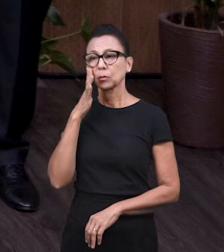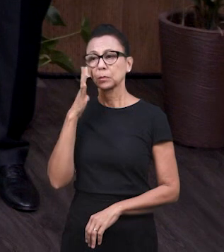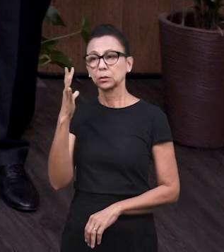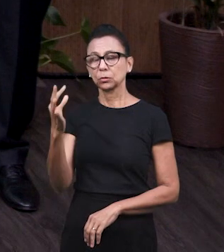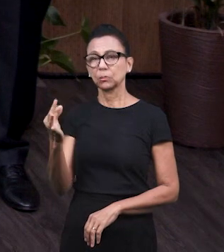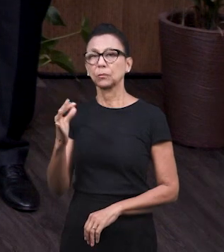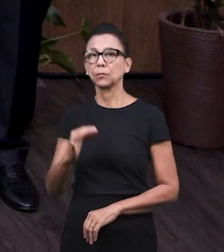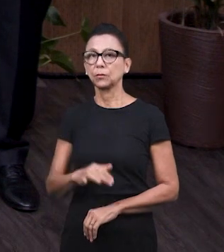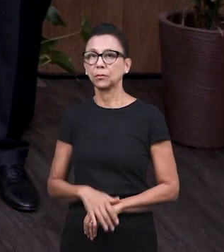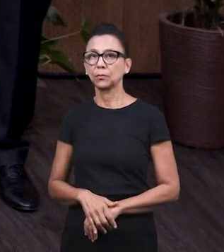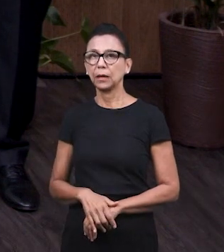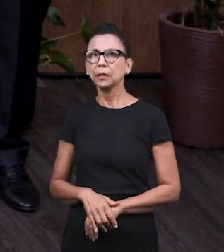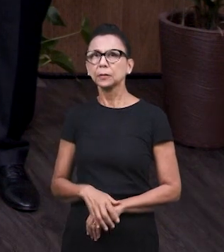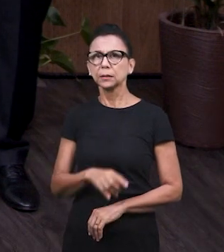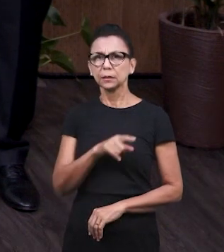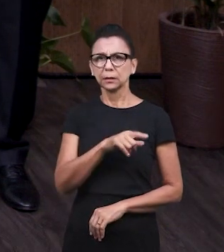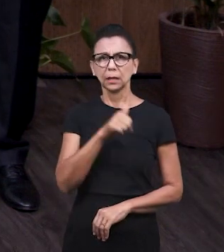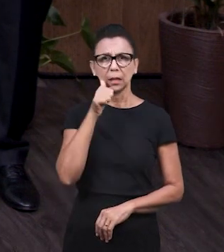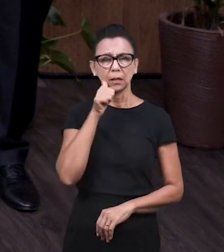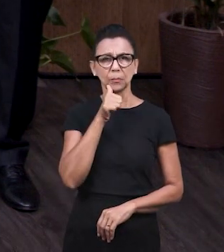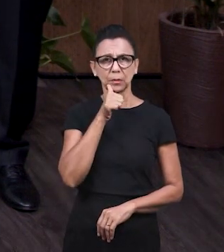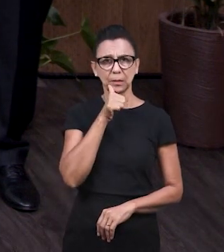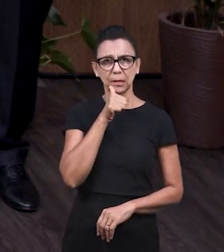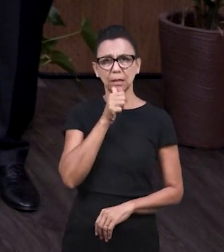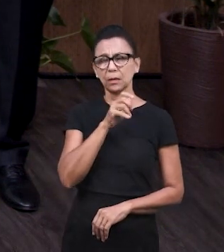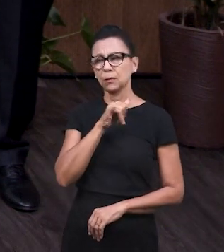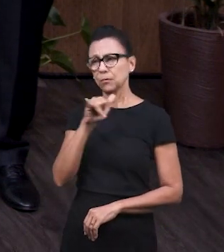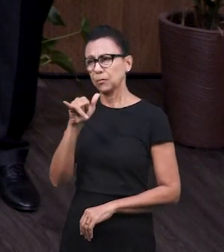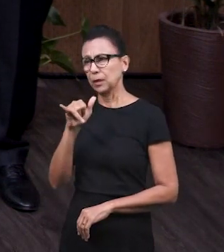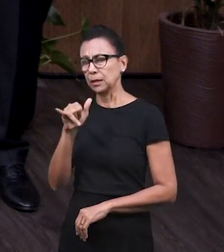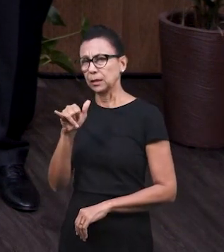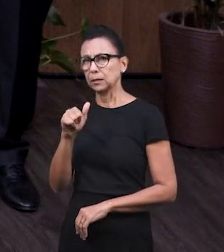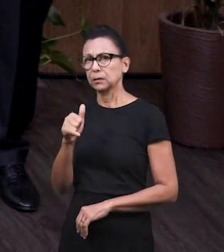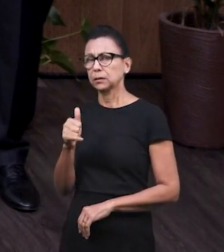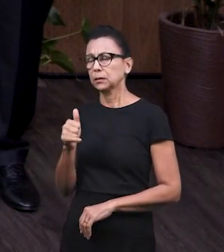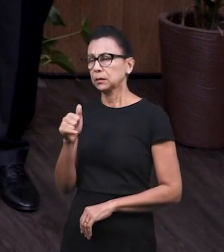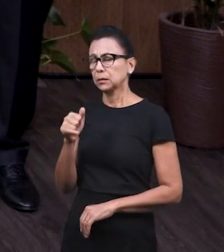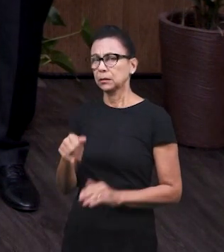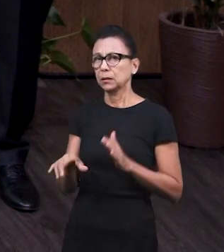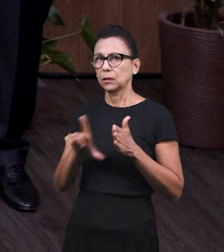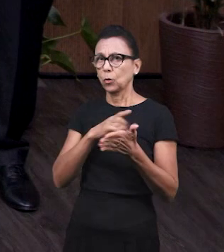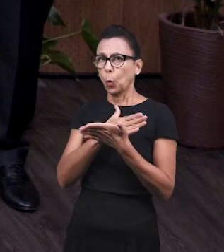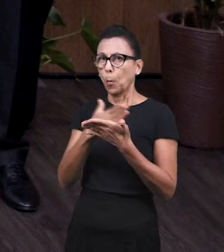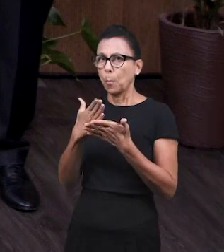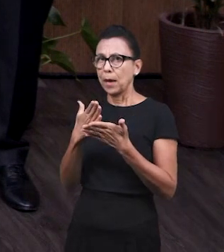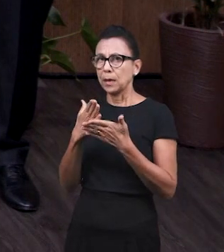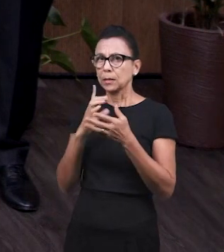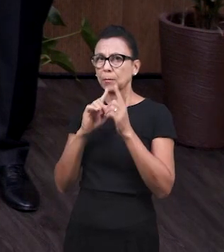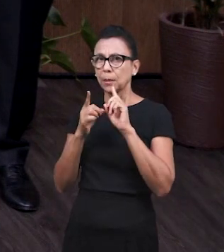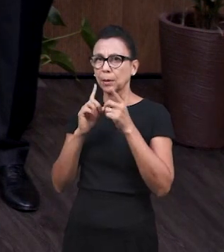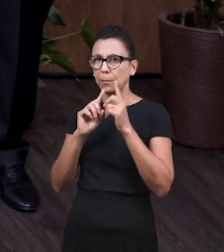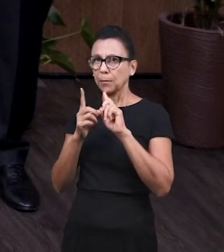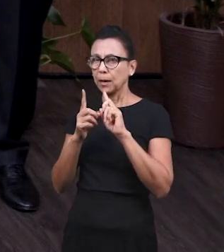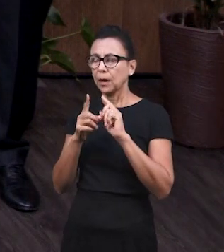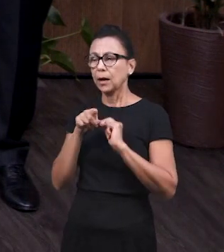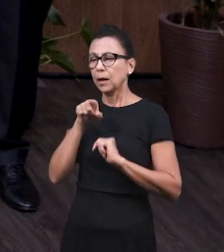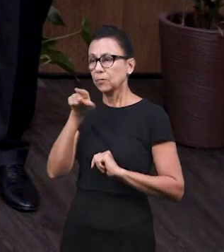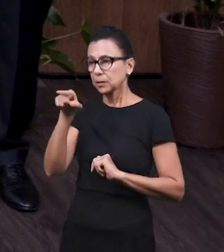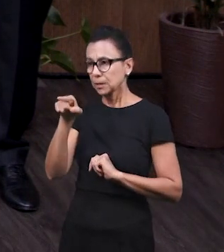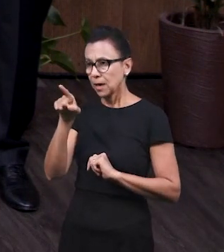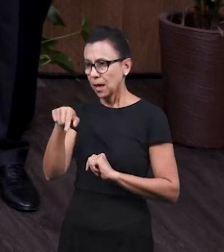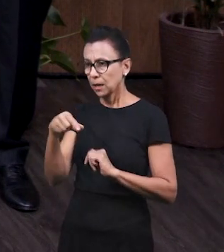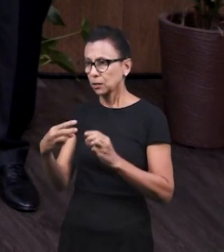en appelant Jésus de Juif. D'ici peu, il dit Seigneur. Et après, elle a dit prophète. Et maintenant, c'est